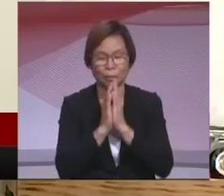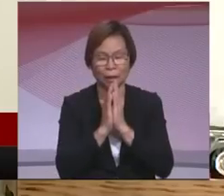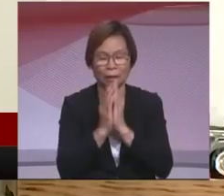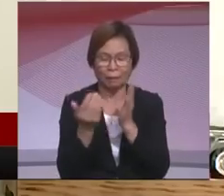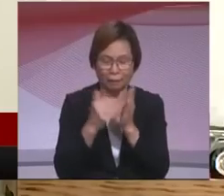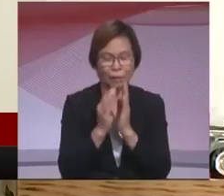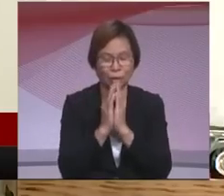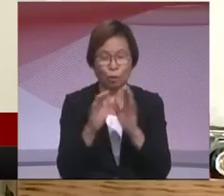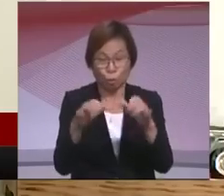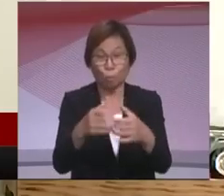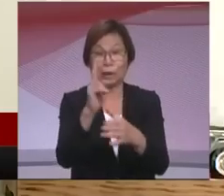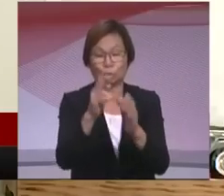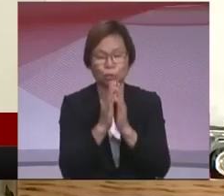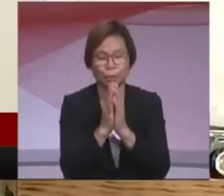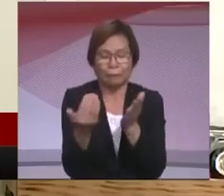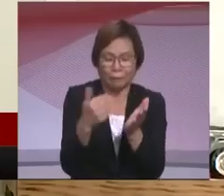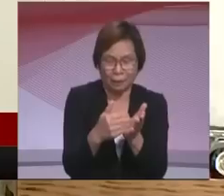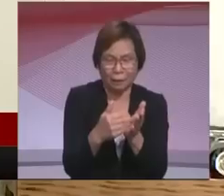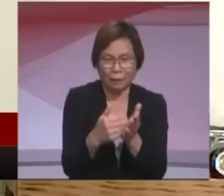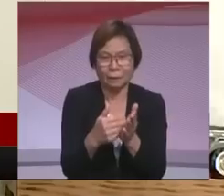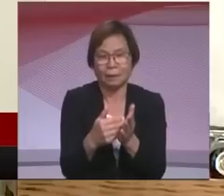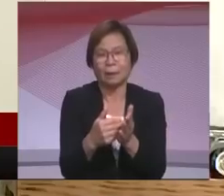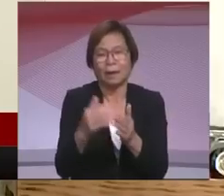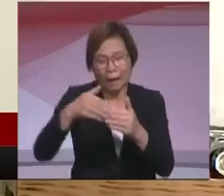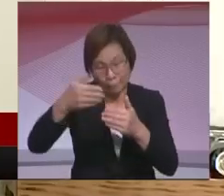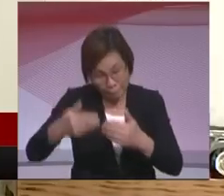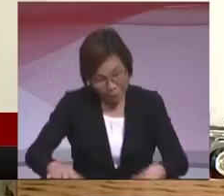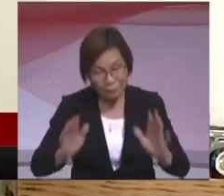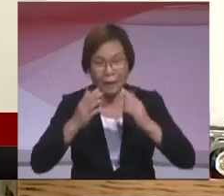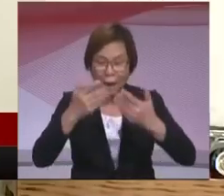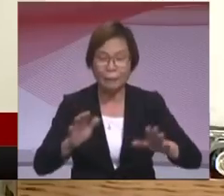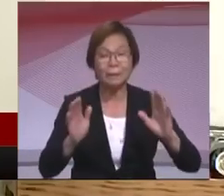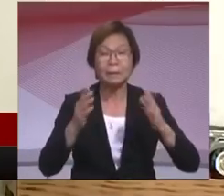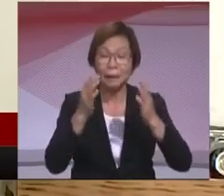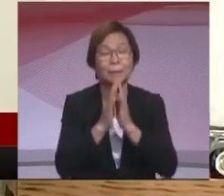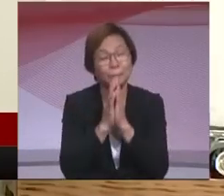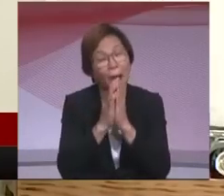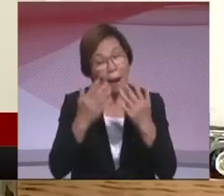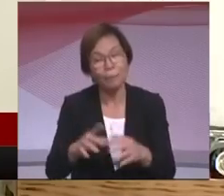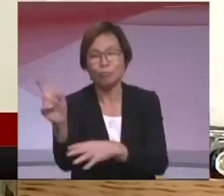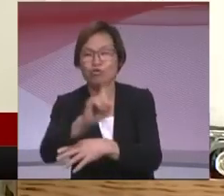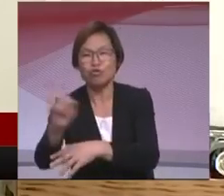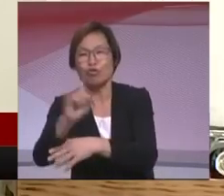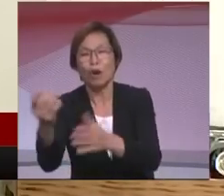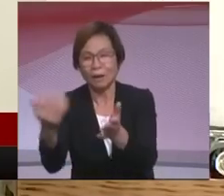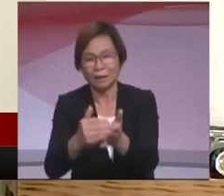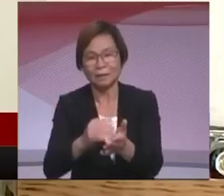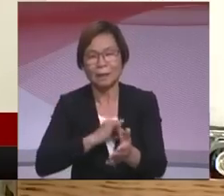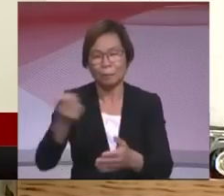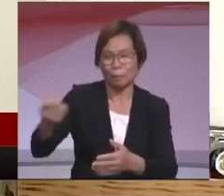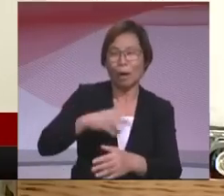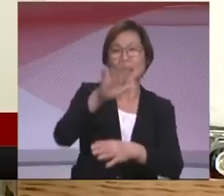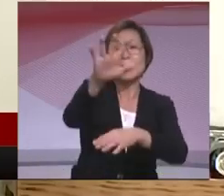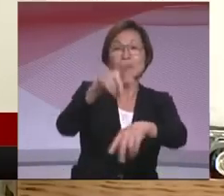kembali kumpulan kedua dan diikuti dengan sanitasi. Jadi saya difahamkan ada 5